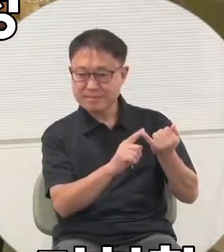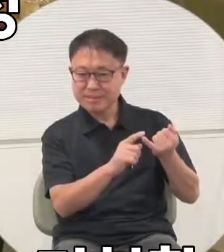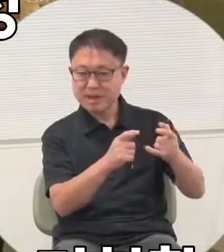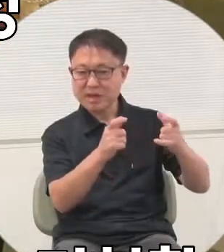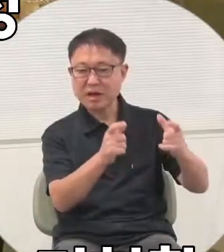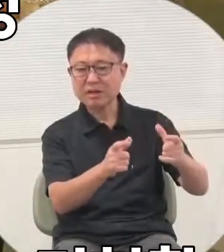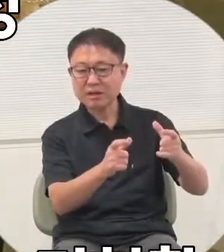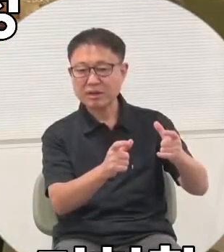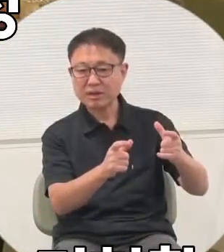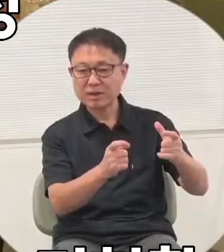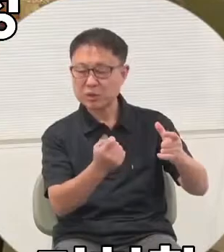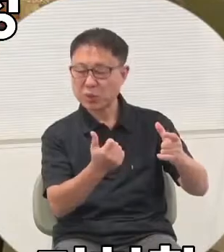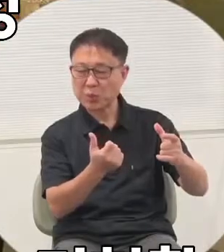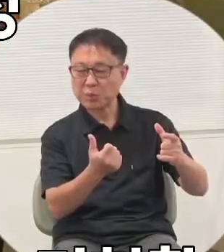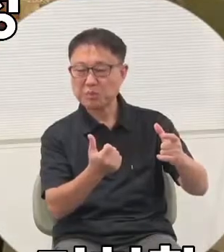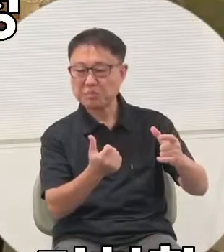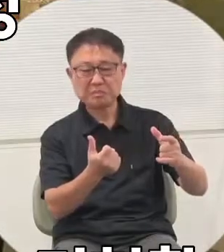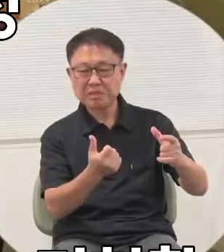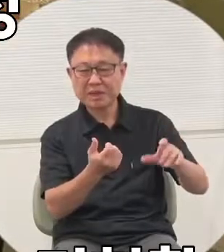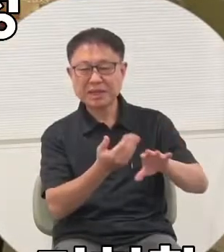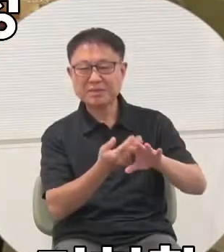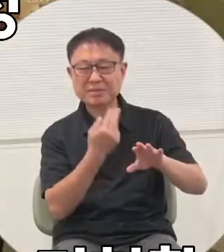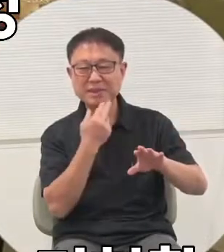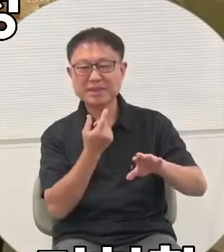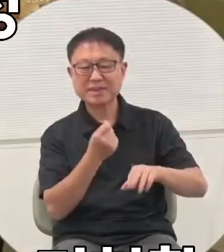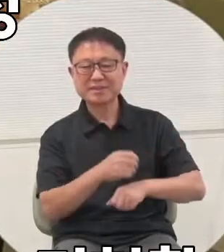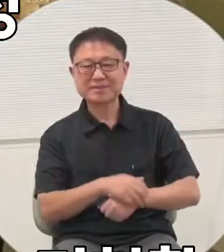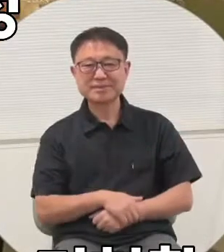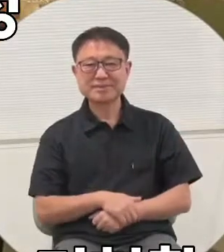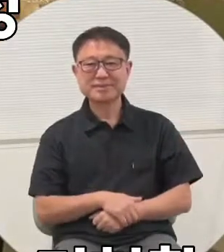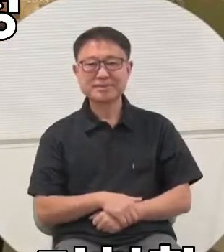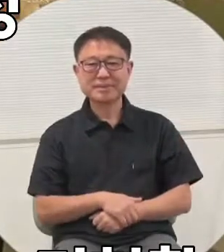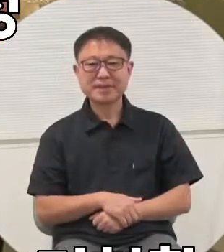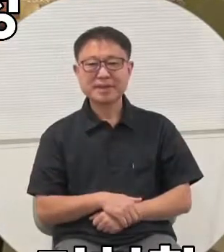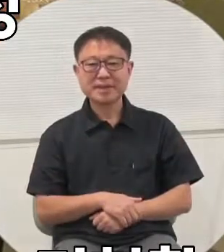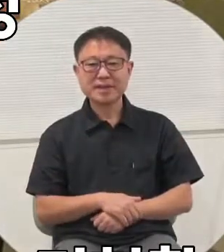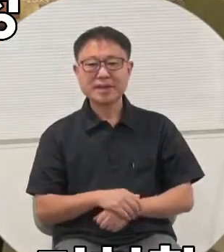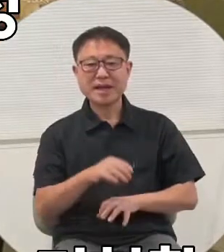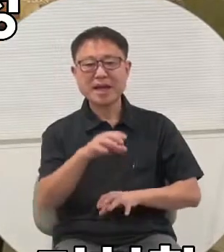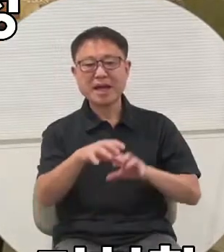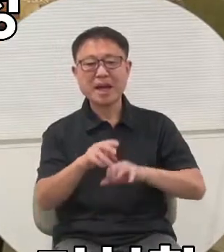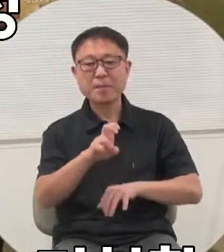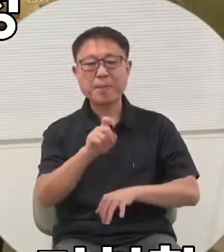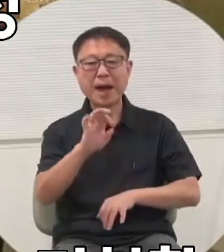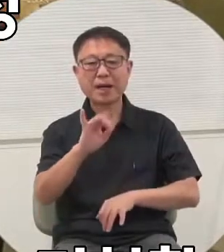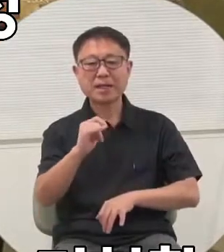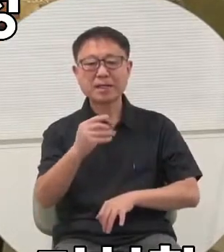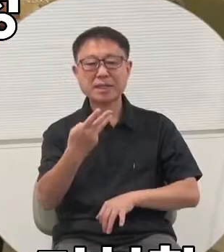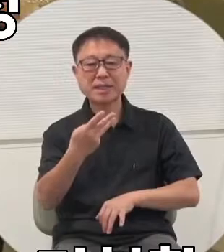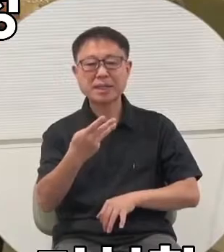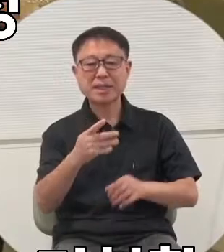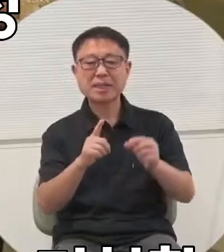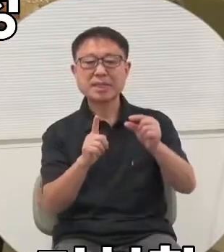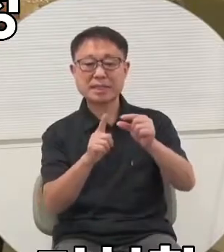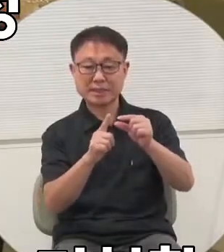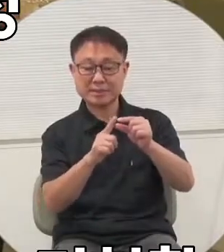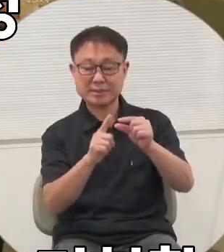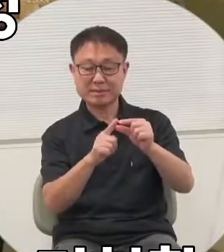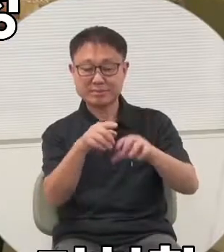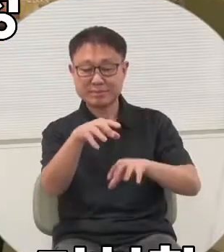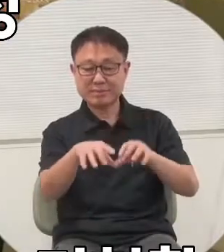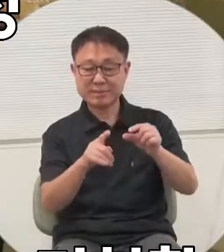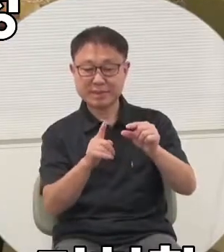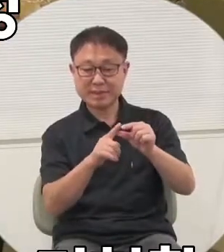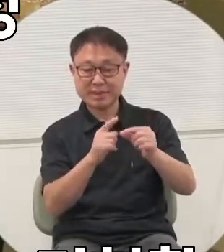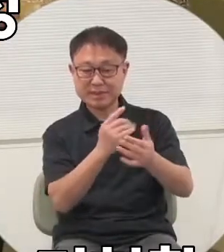영역하고 거의 차이는 없을 것 같아요. 역시. 그 마을이 갖는 단어가 갖는 그 주제가